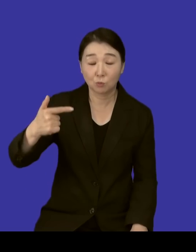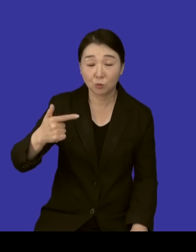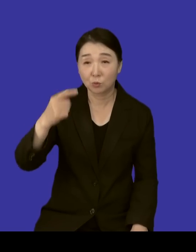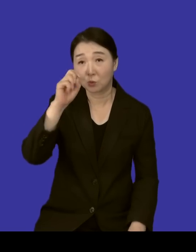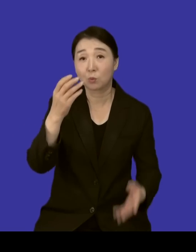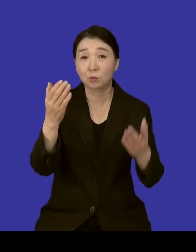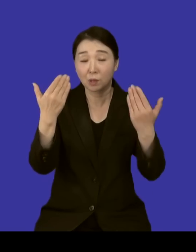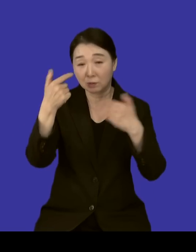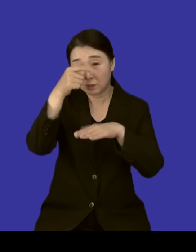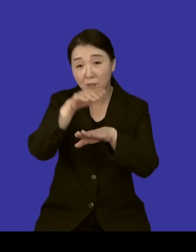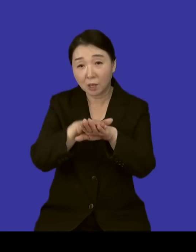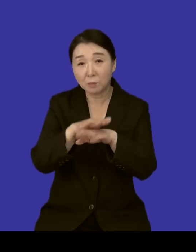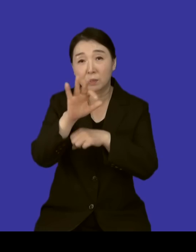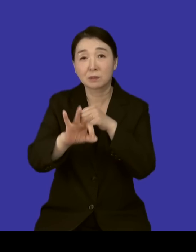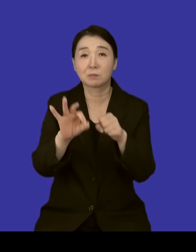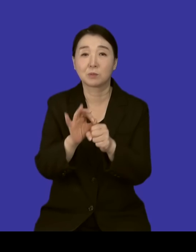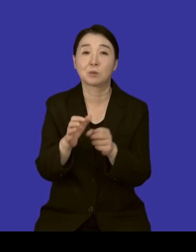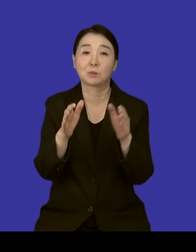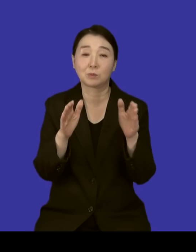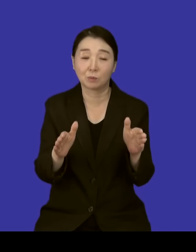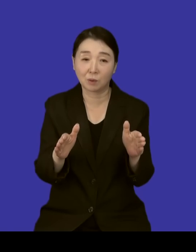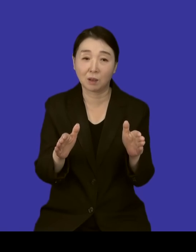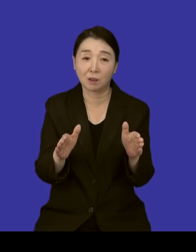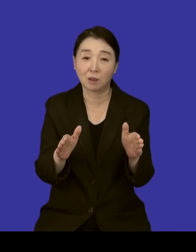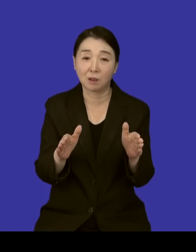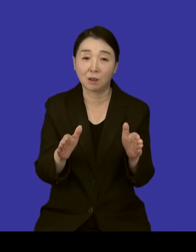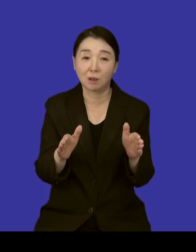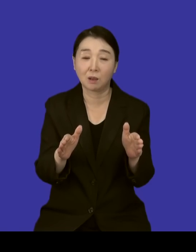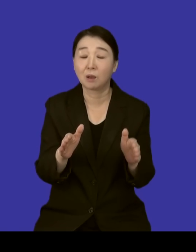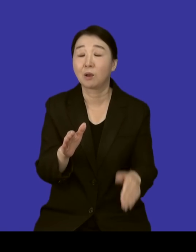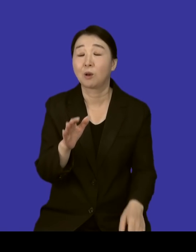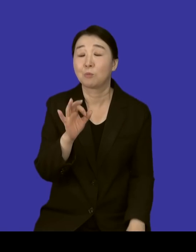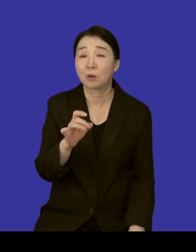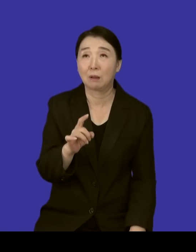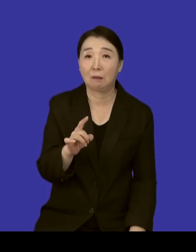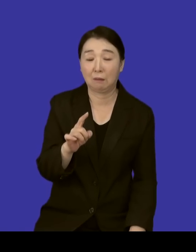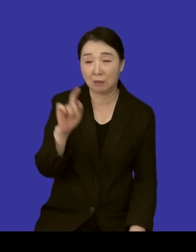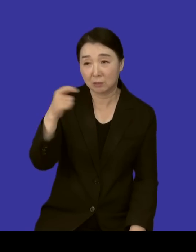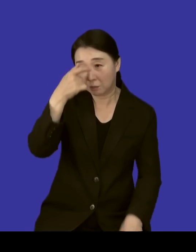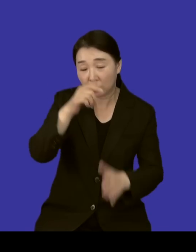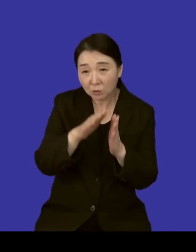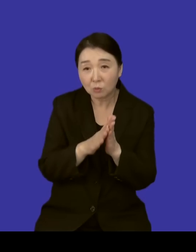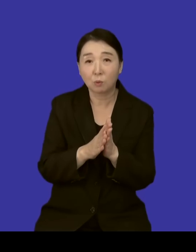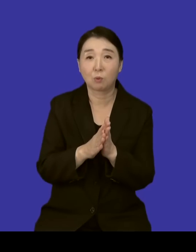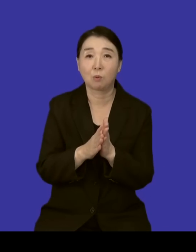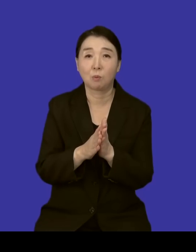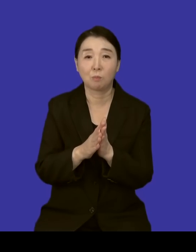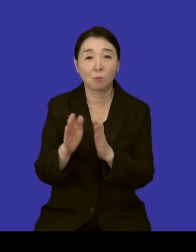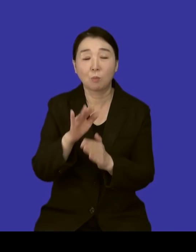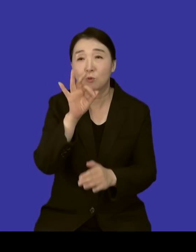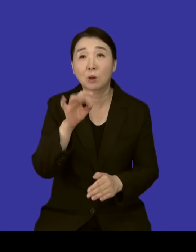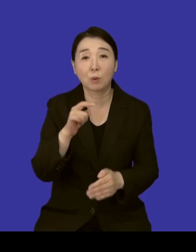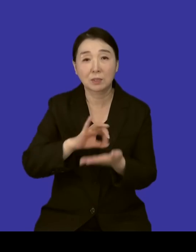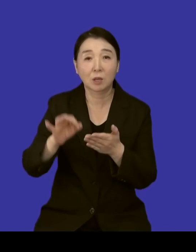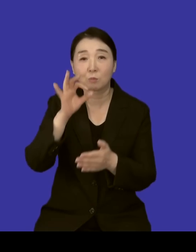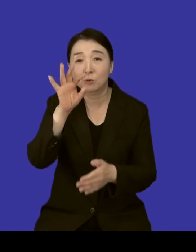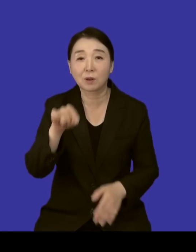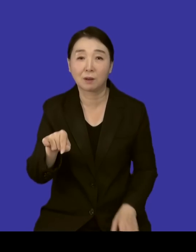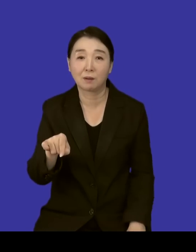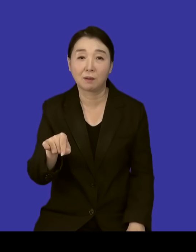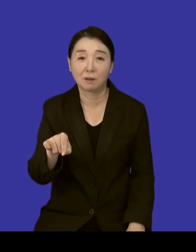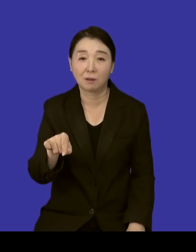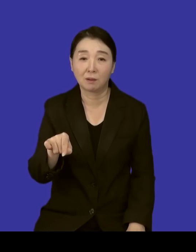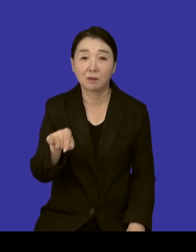예배 예. 10년 동안 네 맞죠. 할 수가 없어 새벽기도 특세 부흥회 아무것도 못 했잖아요. 그렇죠. 학교- 쓸 수가 없으니까. 예, 그러니까